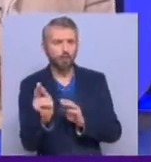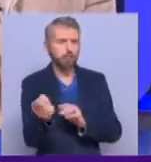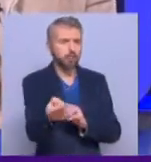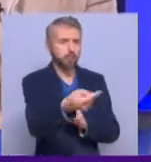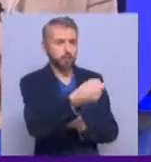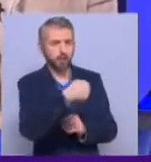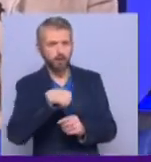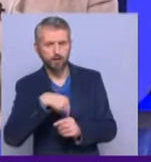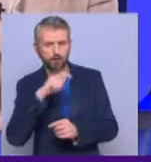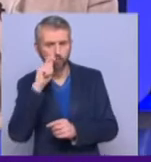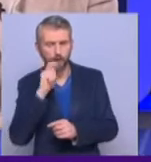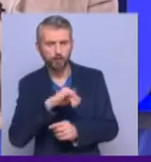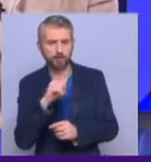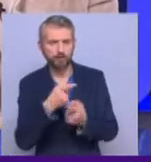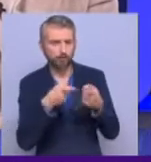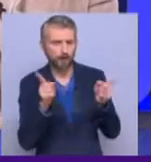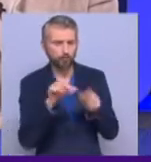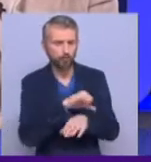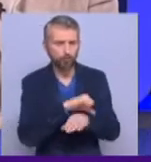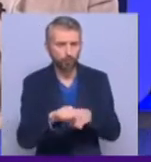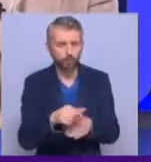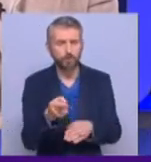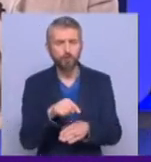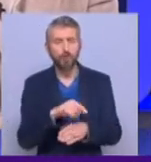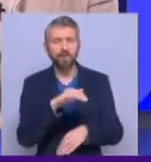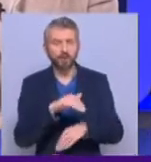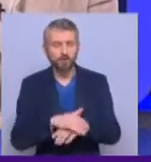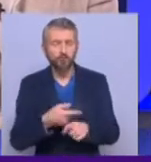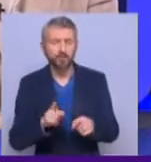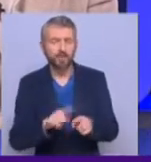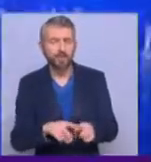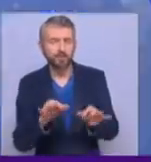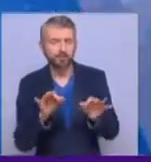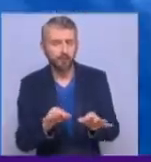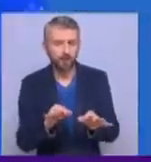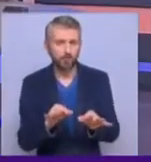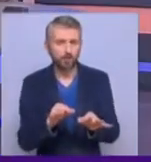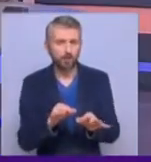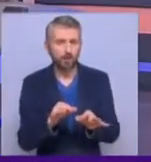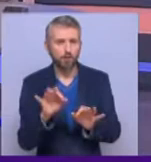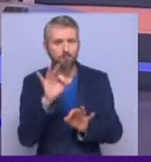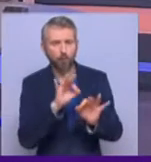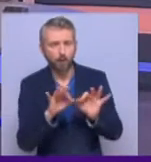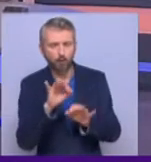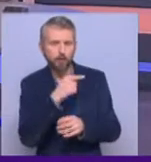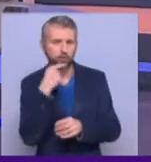він розвернувся назад і зайшов в Україну із словацького кордону. Тому фізично, це, звичайно, в значній мірі молекули російського